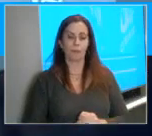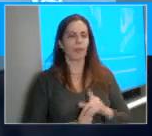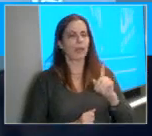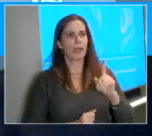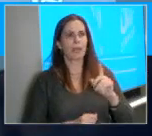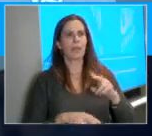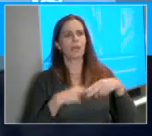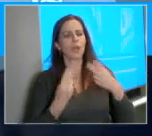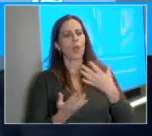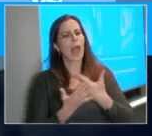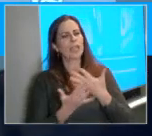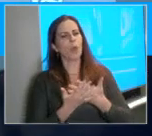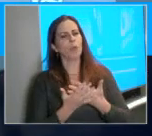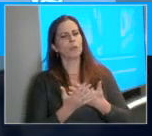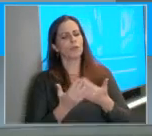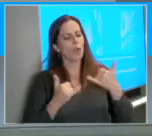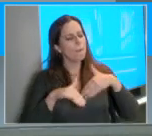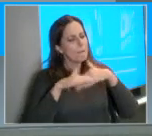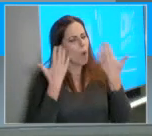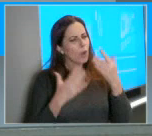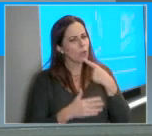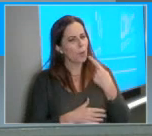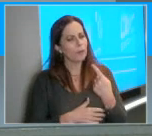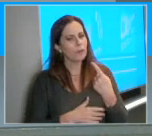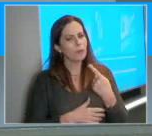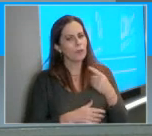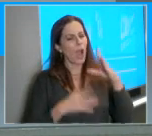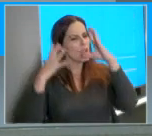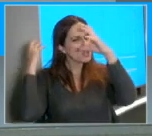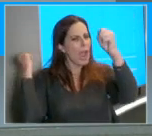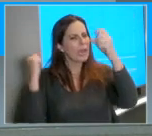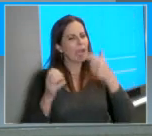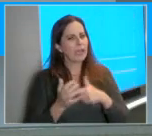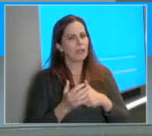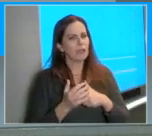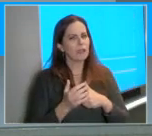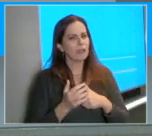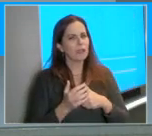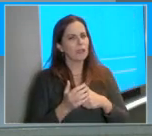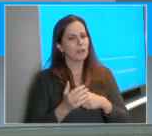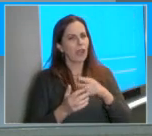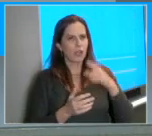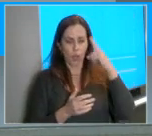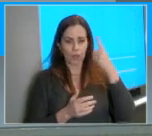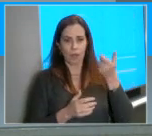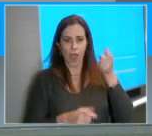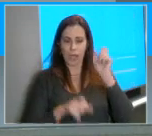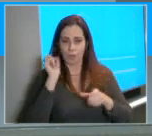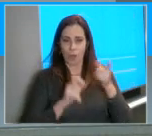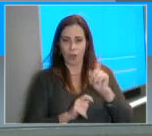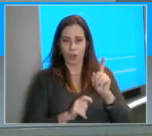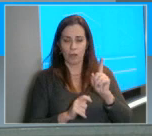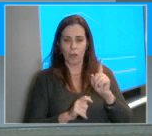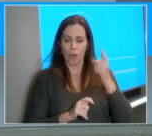לרגע לעדות של לפנות בוקר, אנחנו מדברים על אותו שגריר וכולי, אתה יודע, הציבור אולי לא